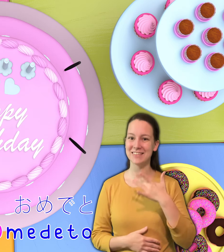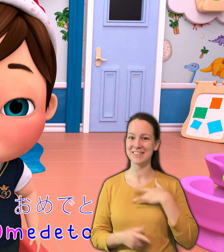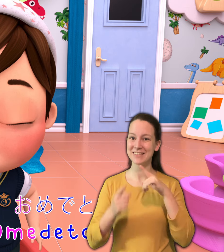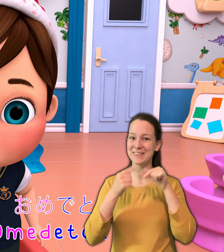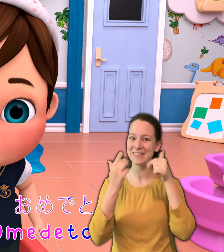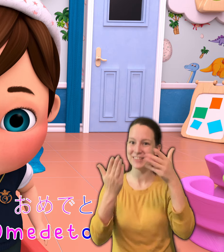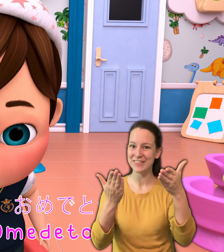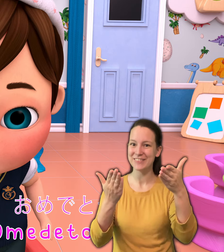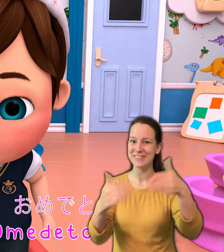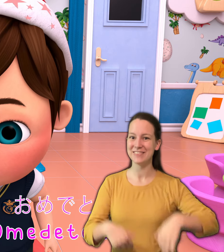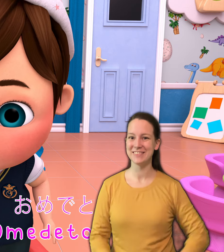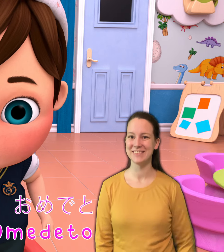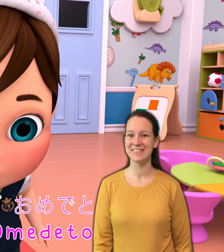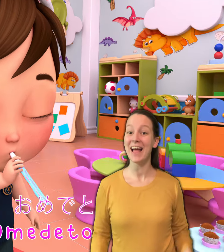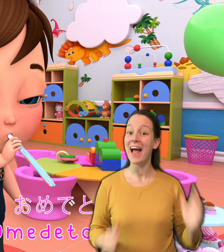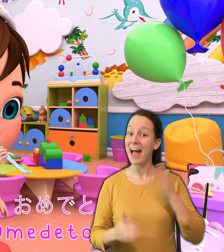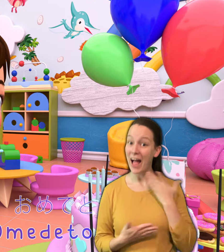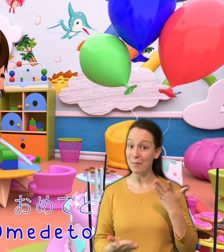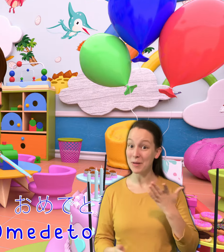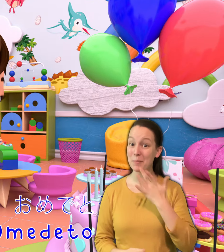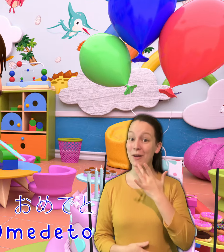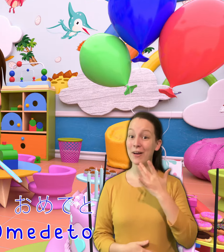誕生日おめでとう